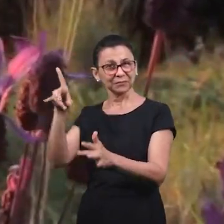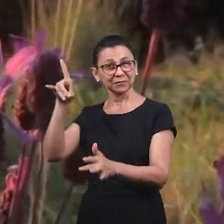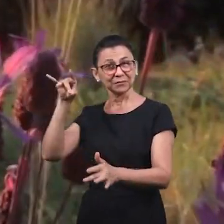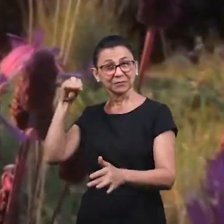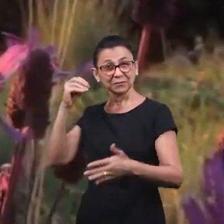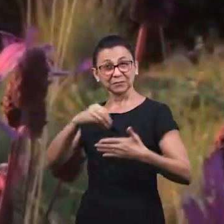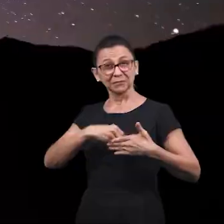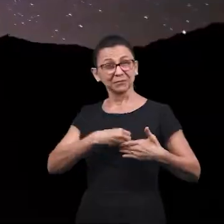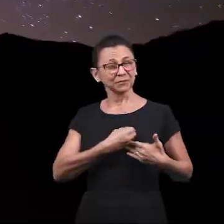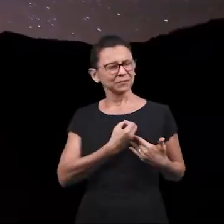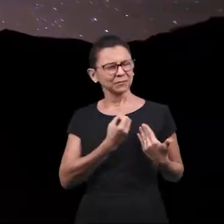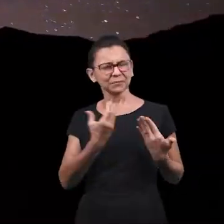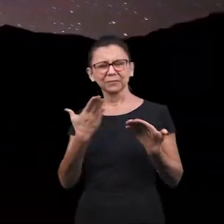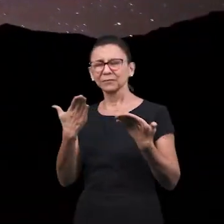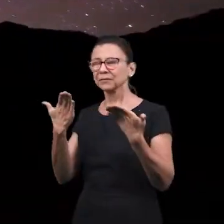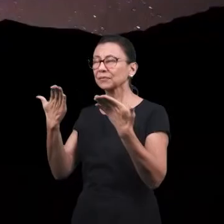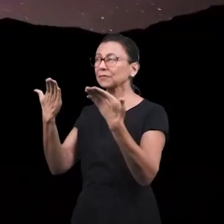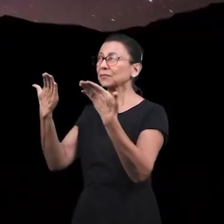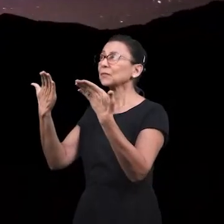convidados